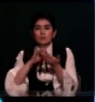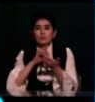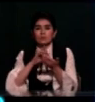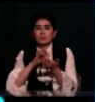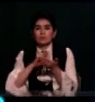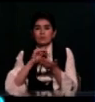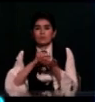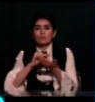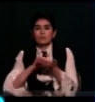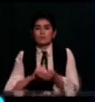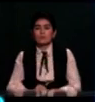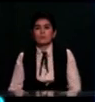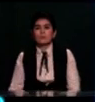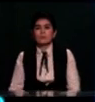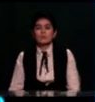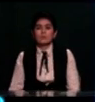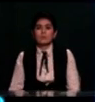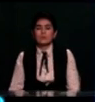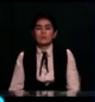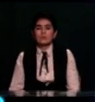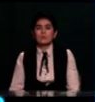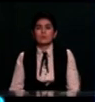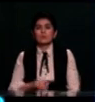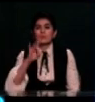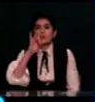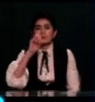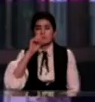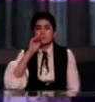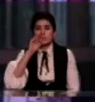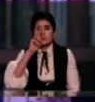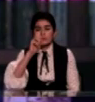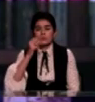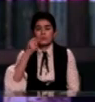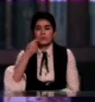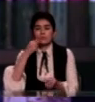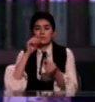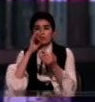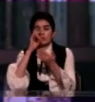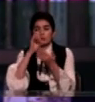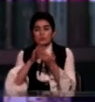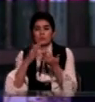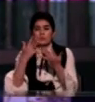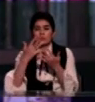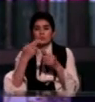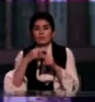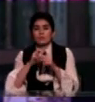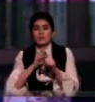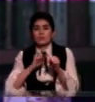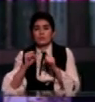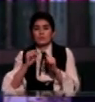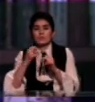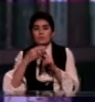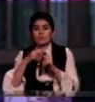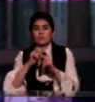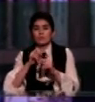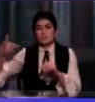определение терминов. Рефлекс – это ответная реакция организма на какой-либо раздражитель.